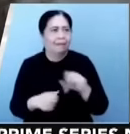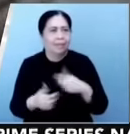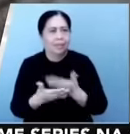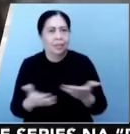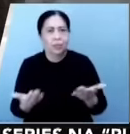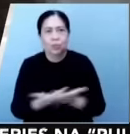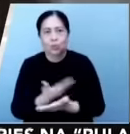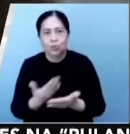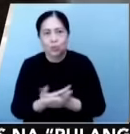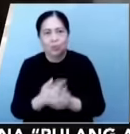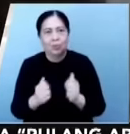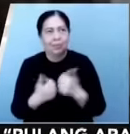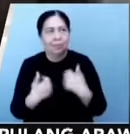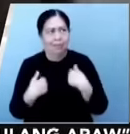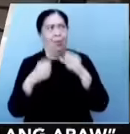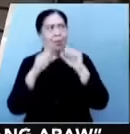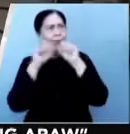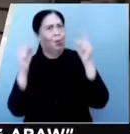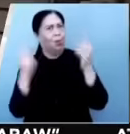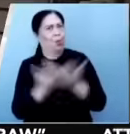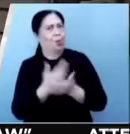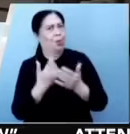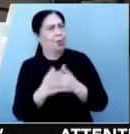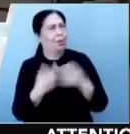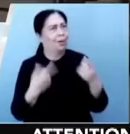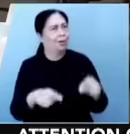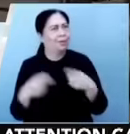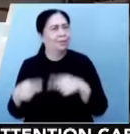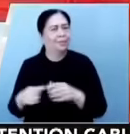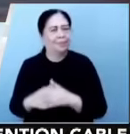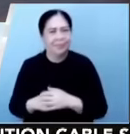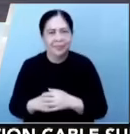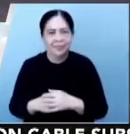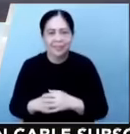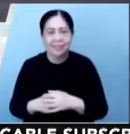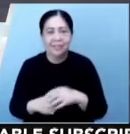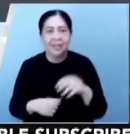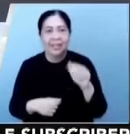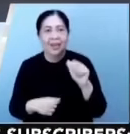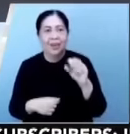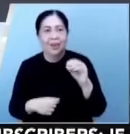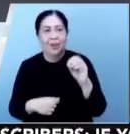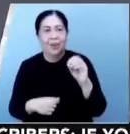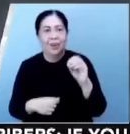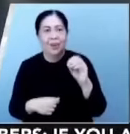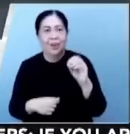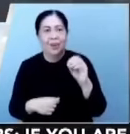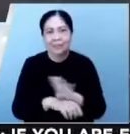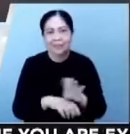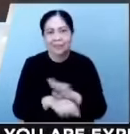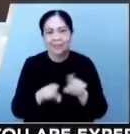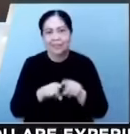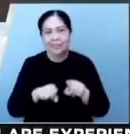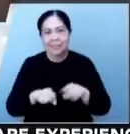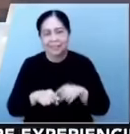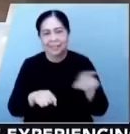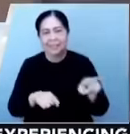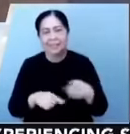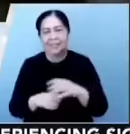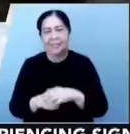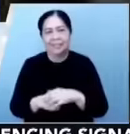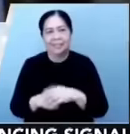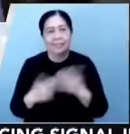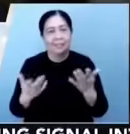kami nasi-surprise sa mga kagarapon. Bukod sa AOS, busy rin sina Sofia at Allen sa